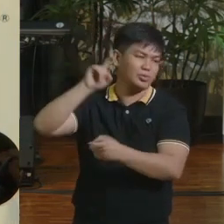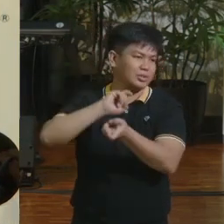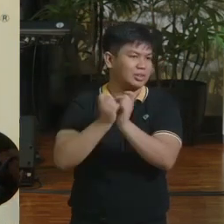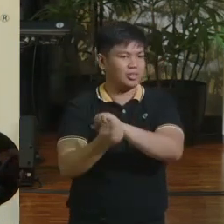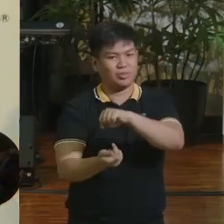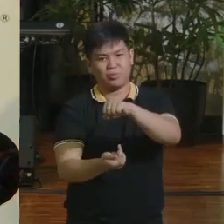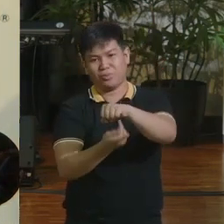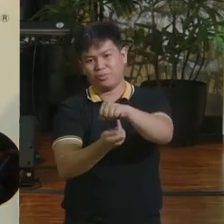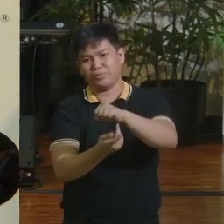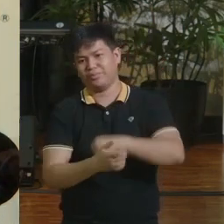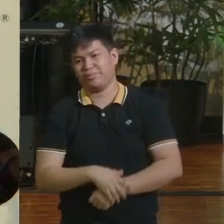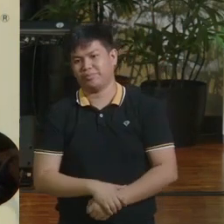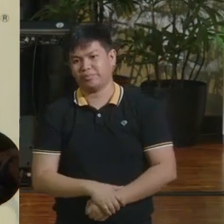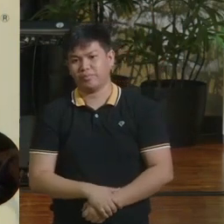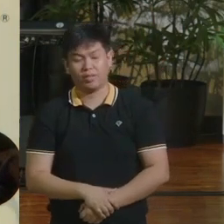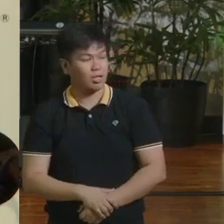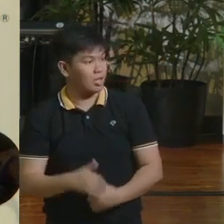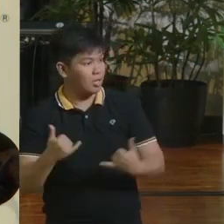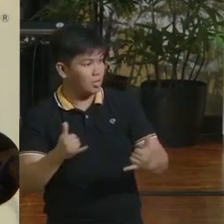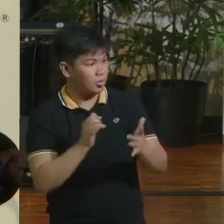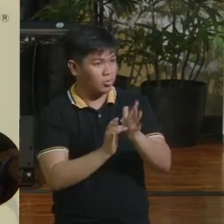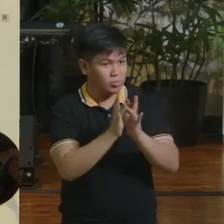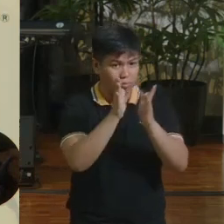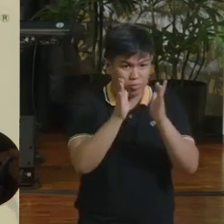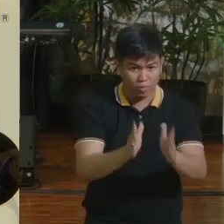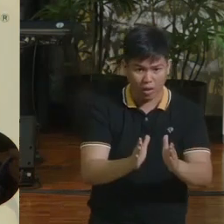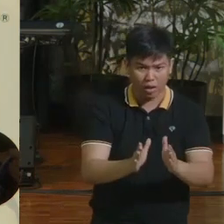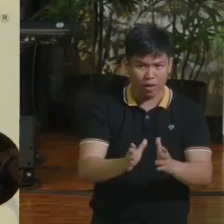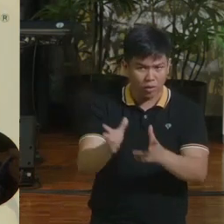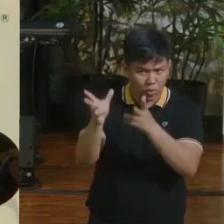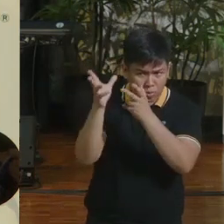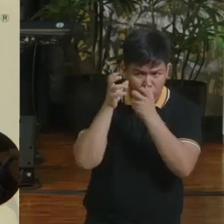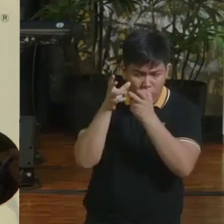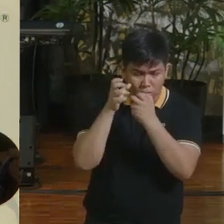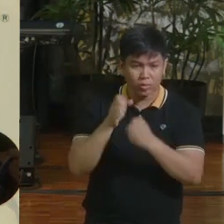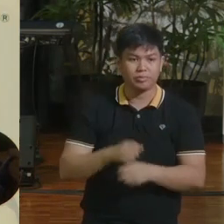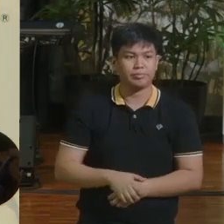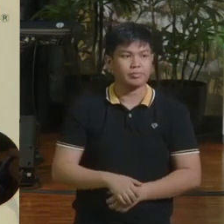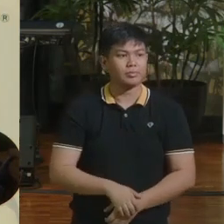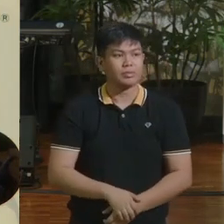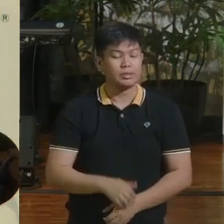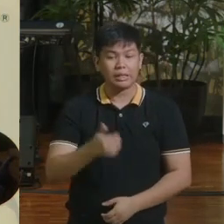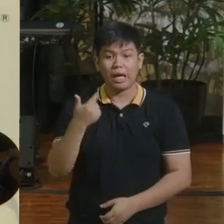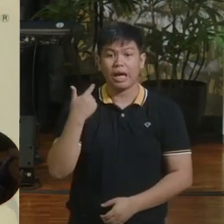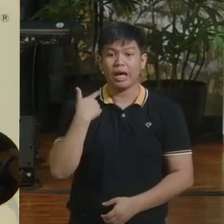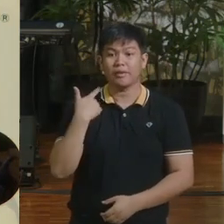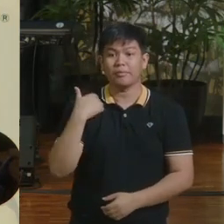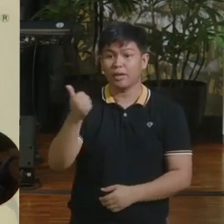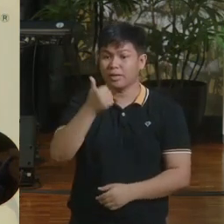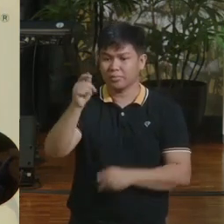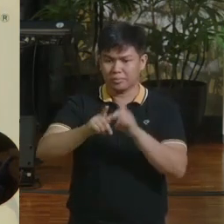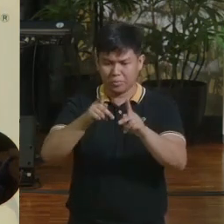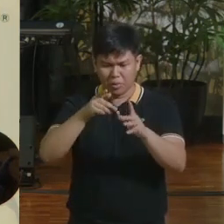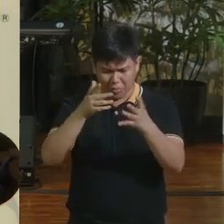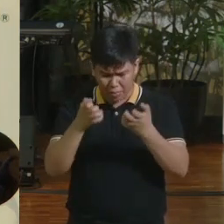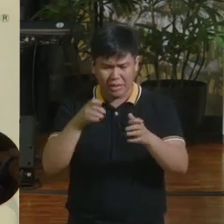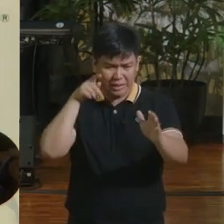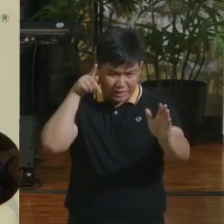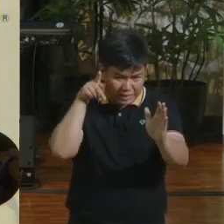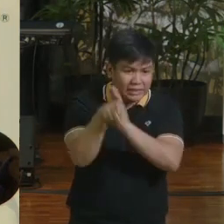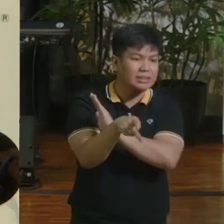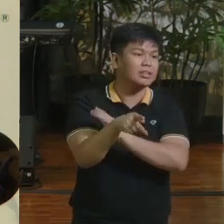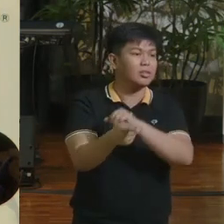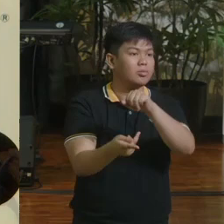9:30, ang sabi doon, and when the brothers learned this, kasi mayroong gusto na naman pumatay sa kanya sa Jerusalem. Kasi nga,